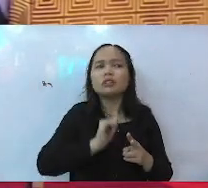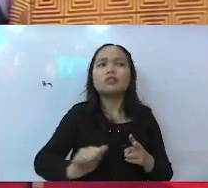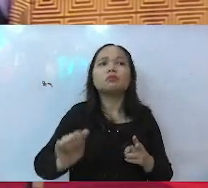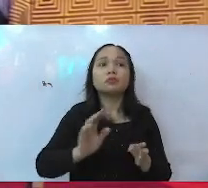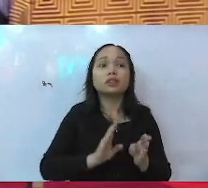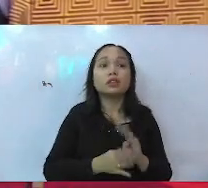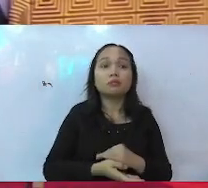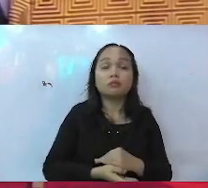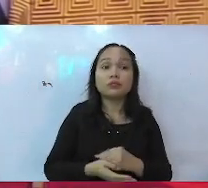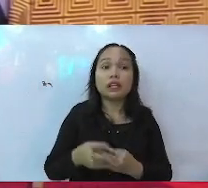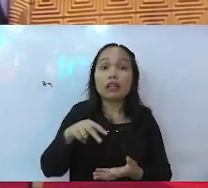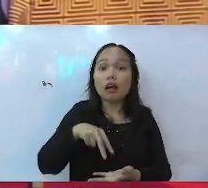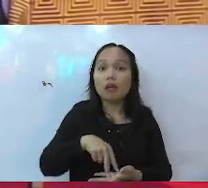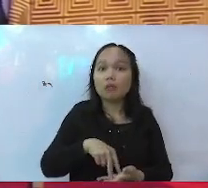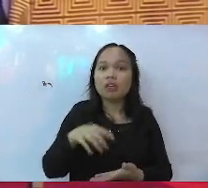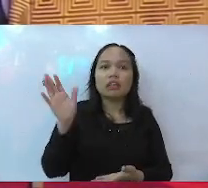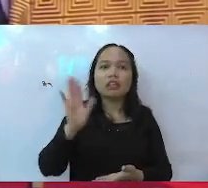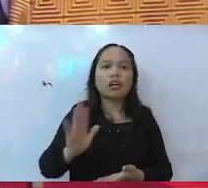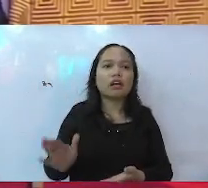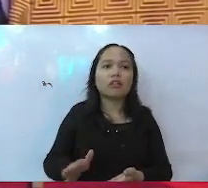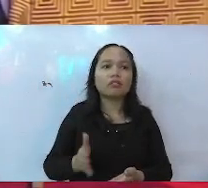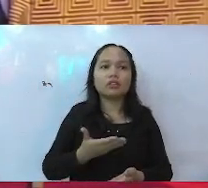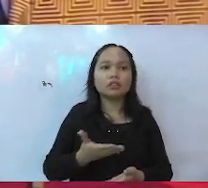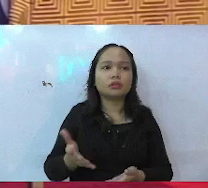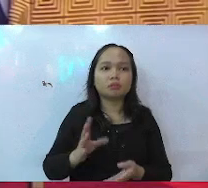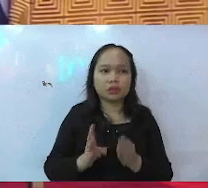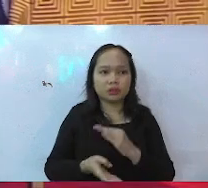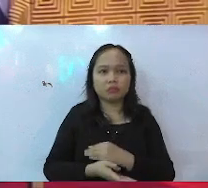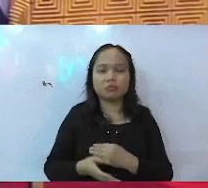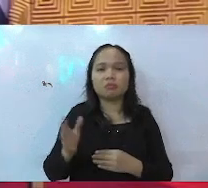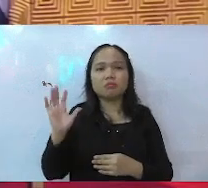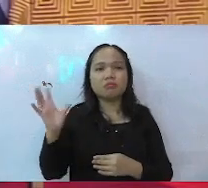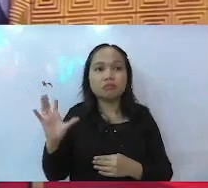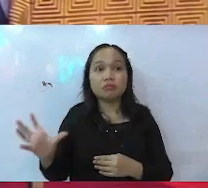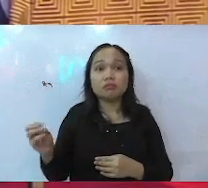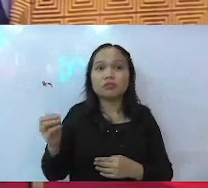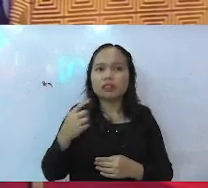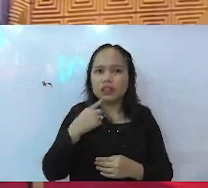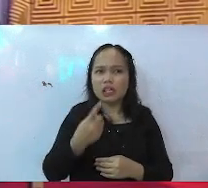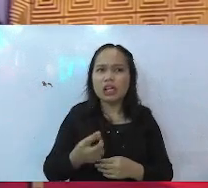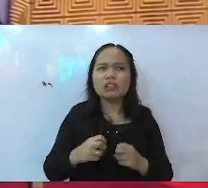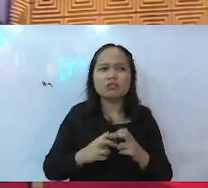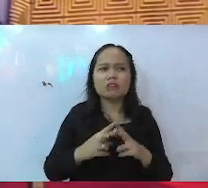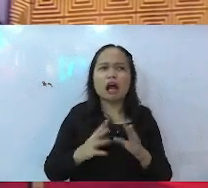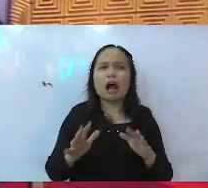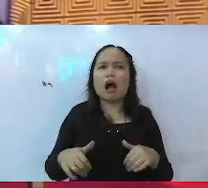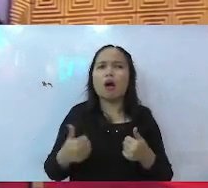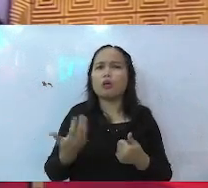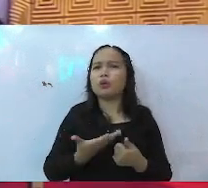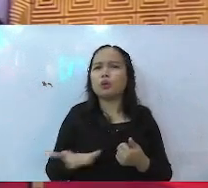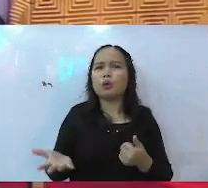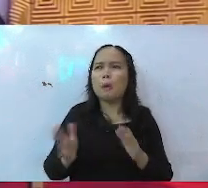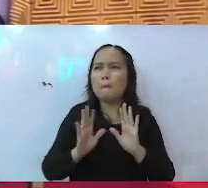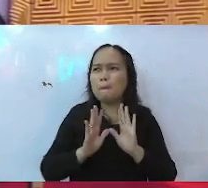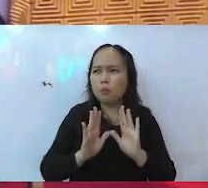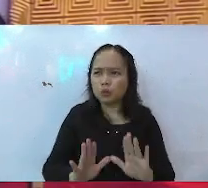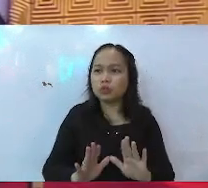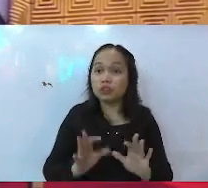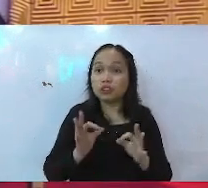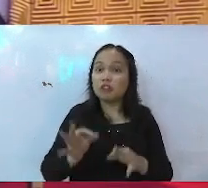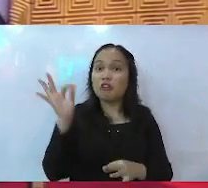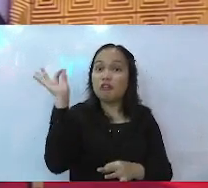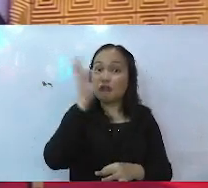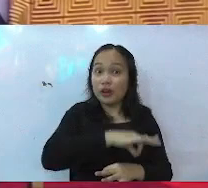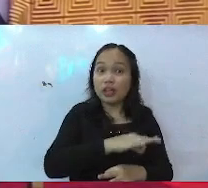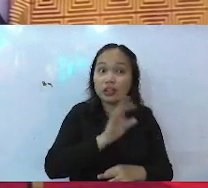never kayong makakapag out I'm telling you kahit anong Push niyo diyan ah kapag peke ang